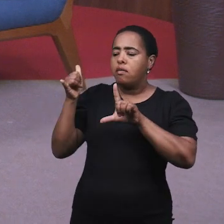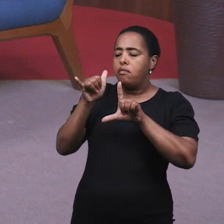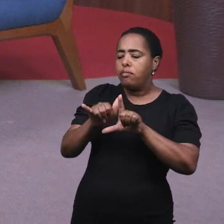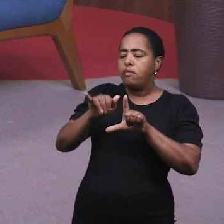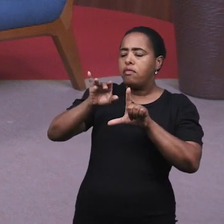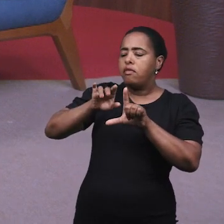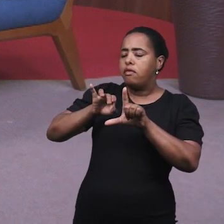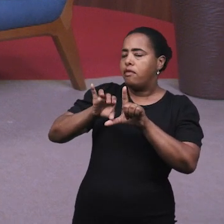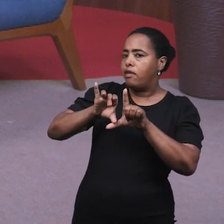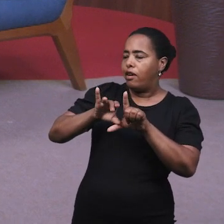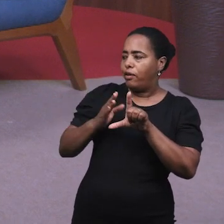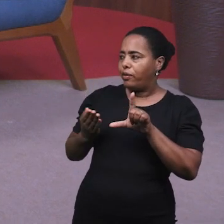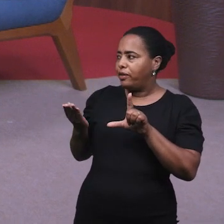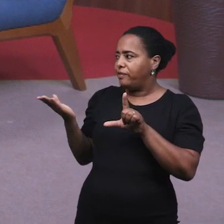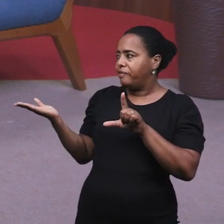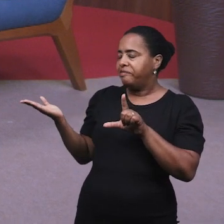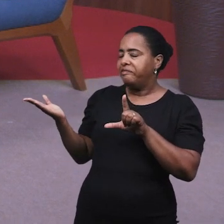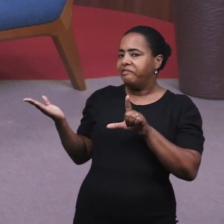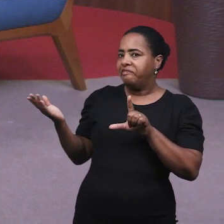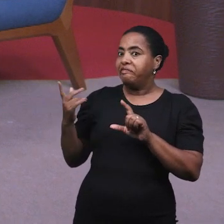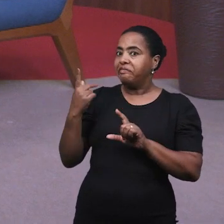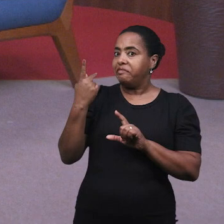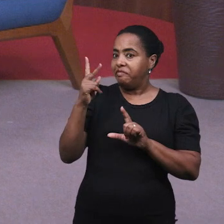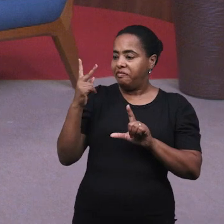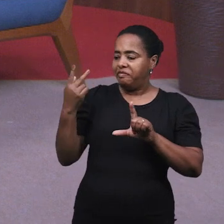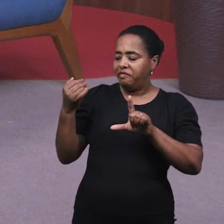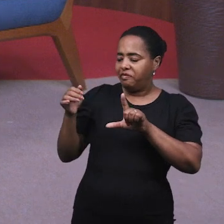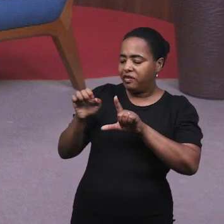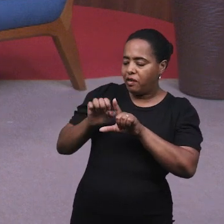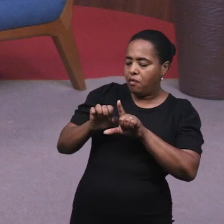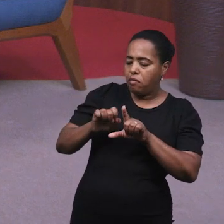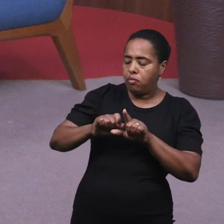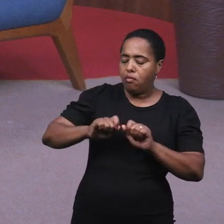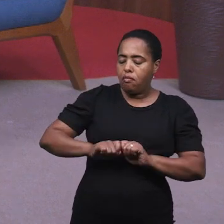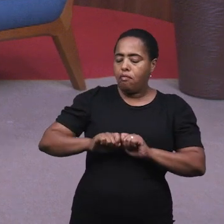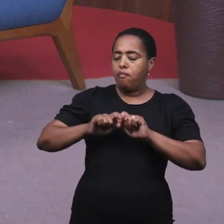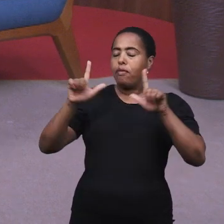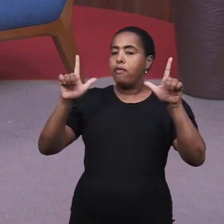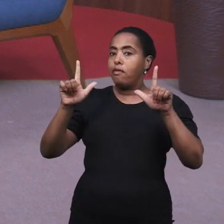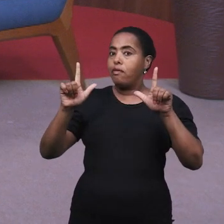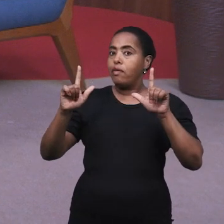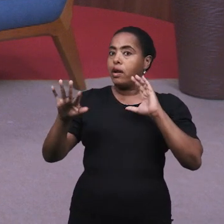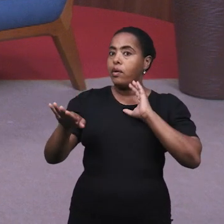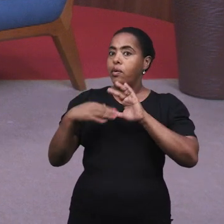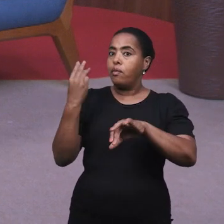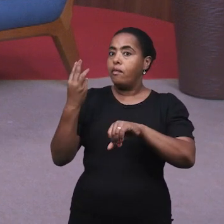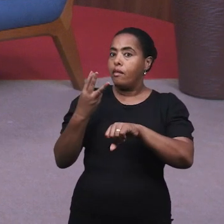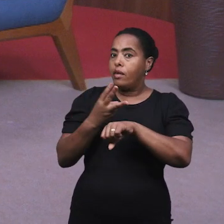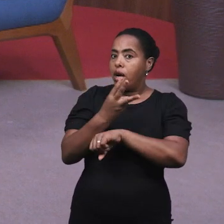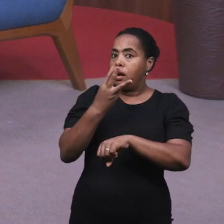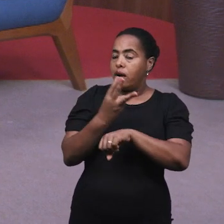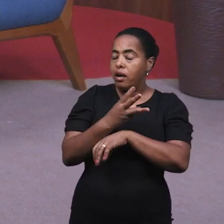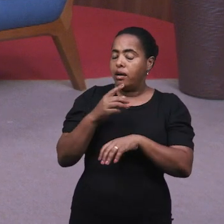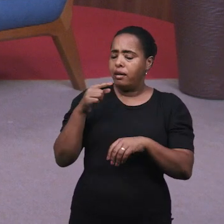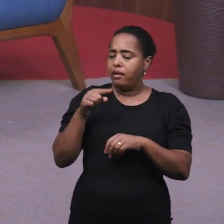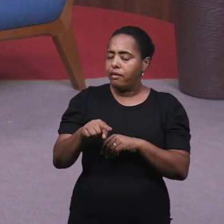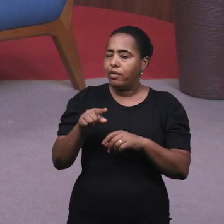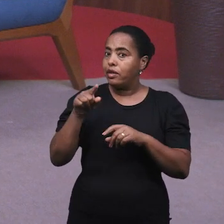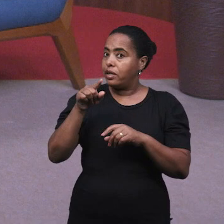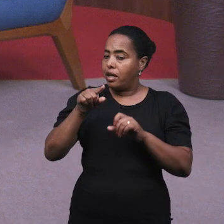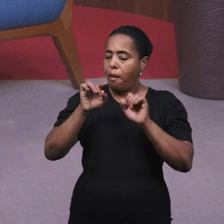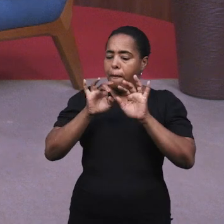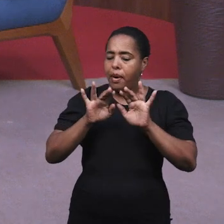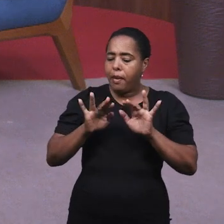l'appareil photo de votre smartphone vers le code qui apparaît à l'écran. Votre appareil sera redirigé vers un message WhatsApp. Et